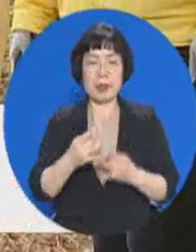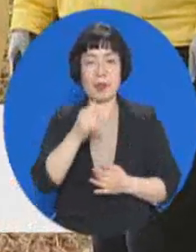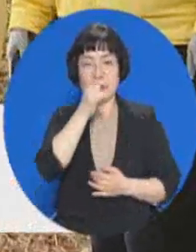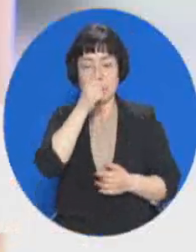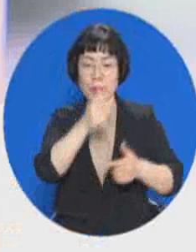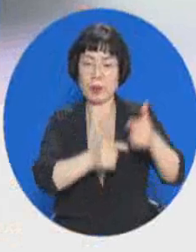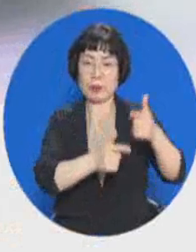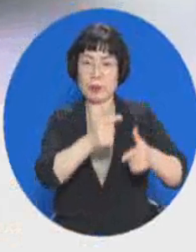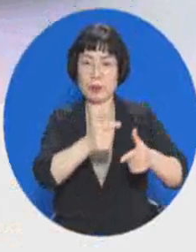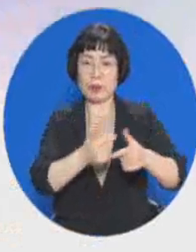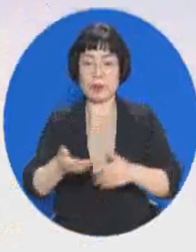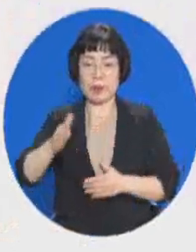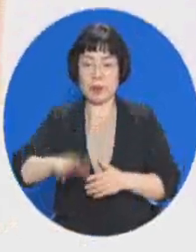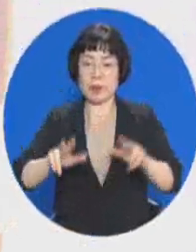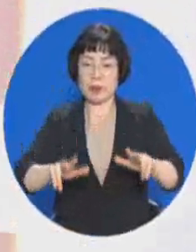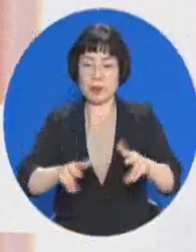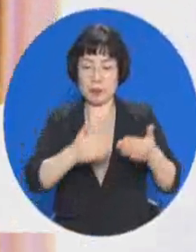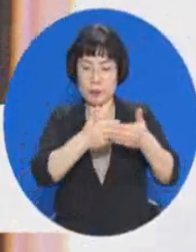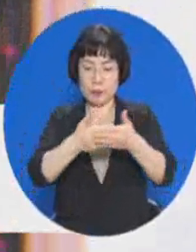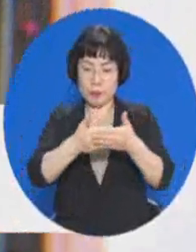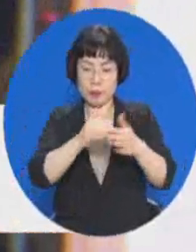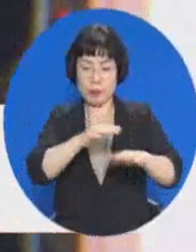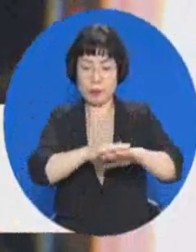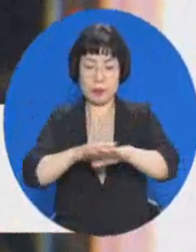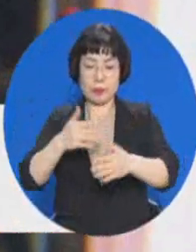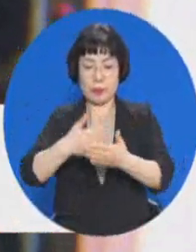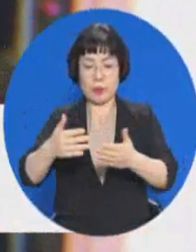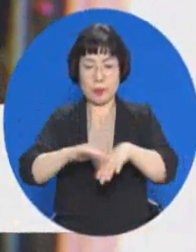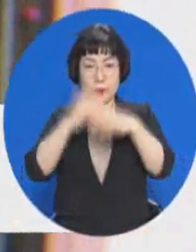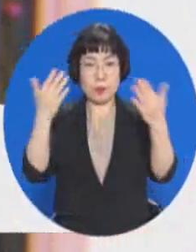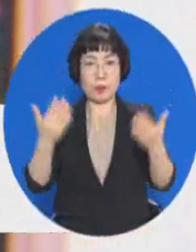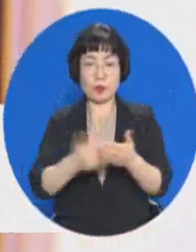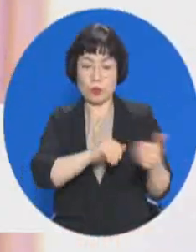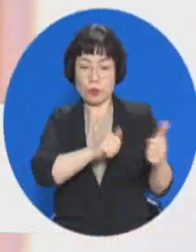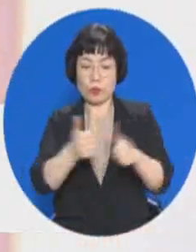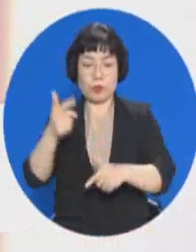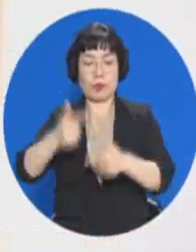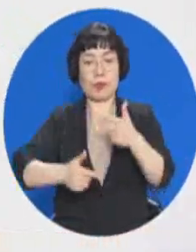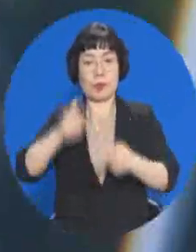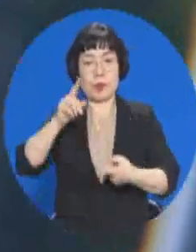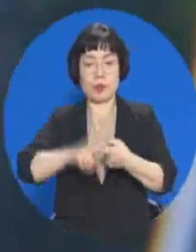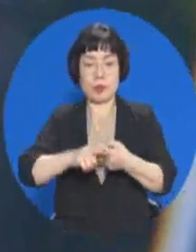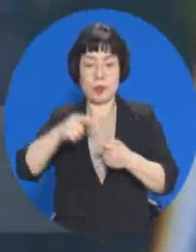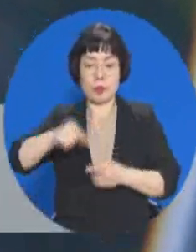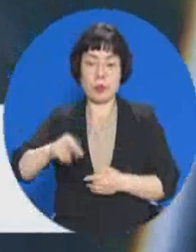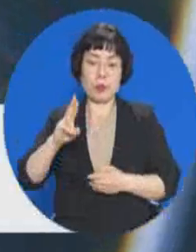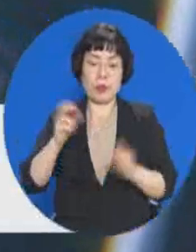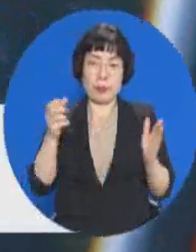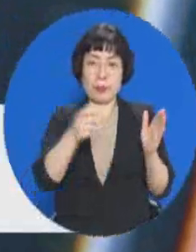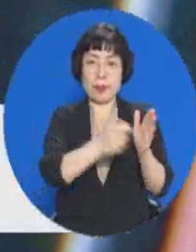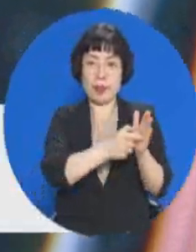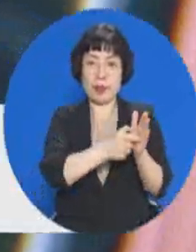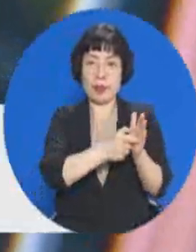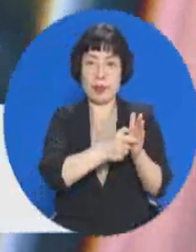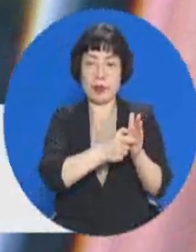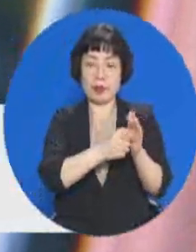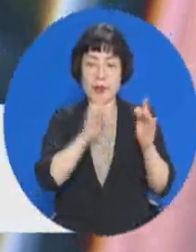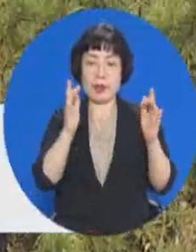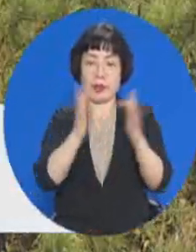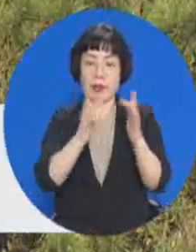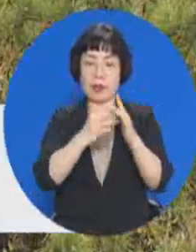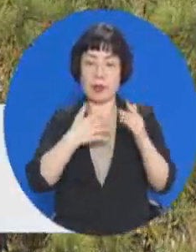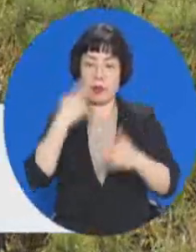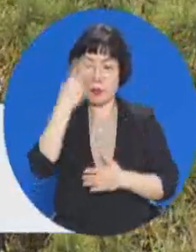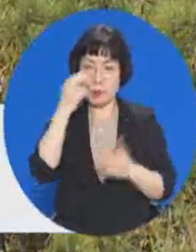없는 구조였는데 지금은 지도상에 모든 죽은 나무에 대해서 QR코드를 찍기 때문에 웹상에서 내가